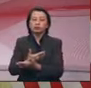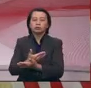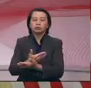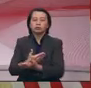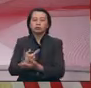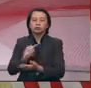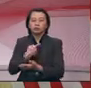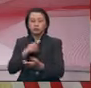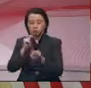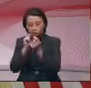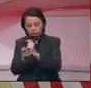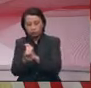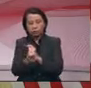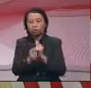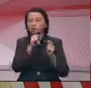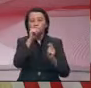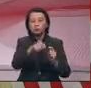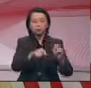kita pindah.